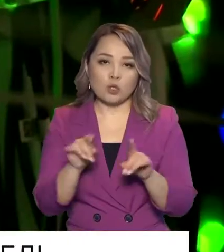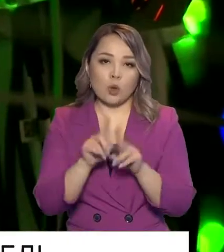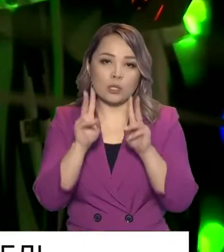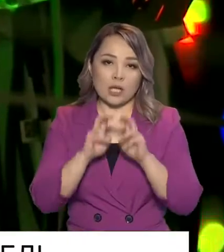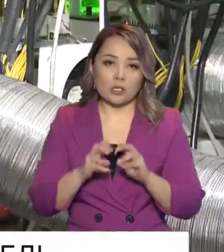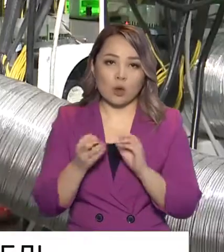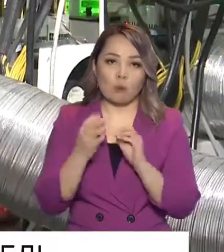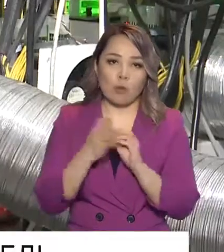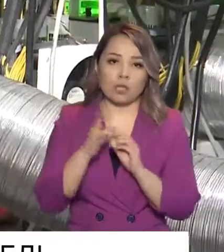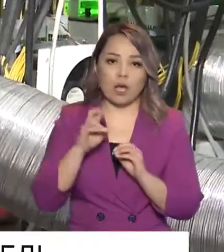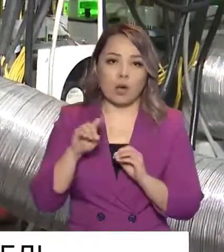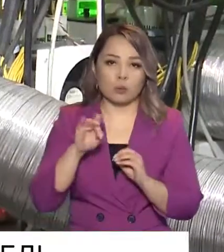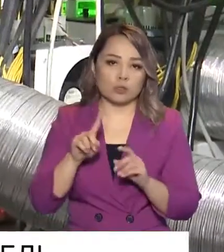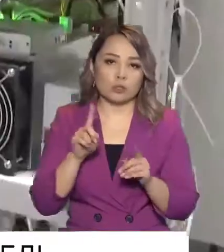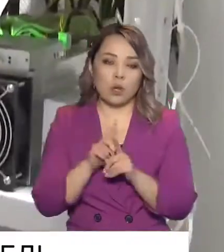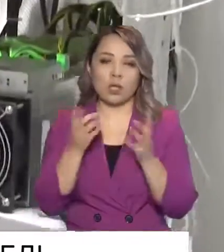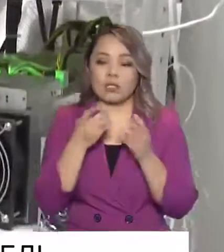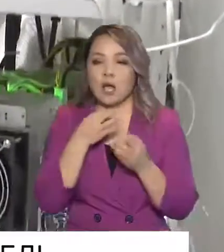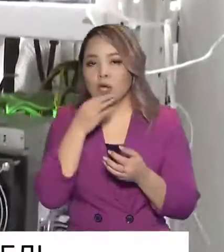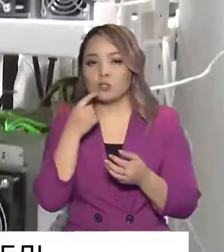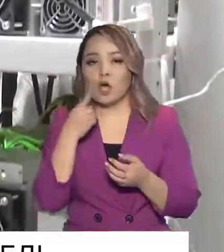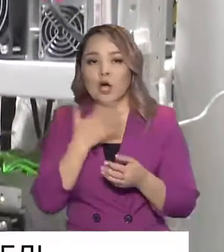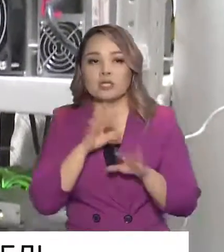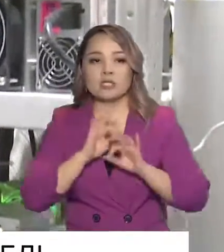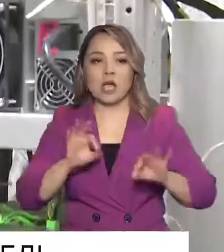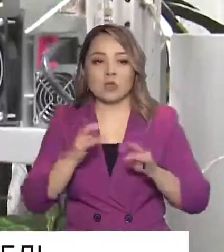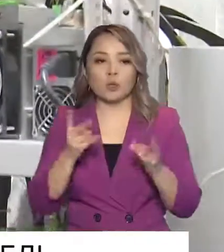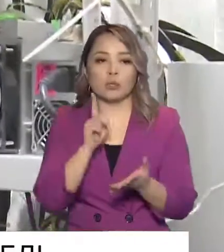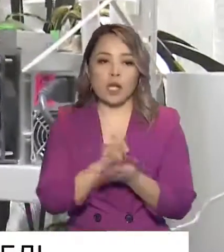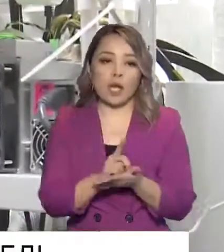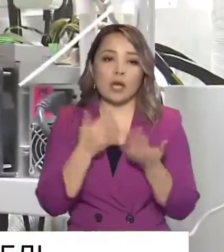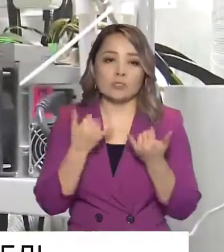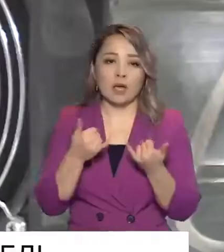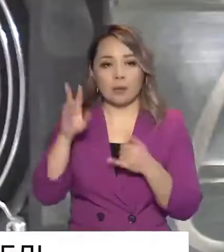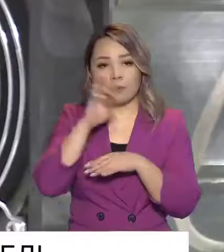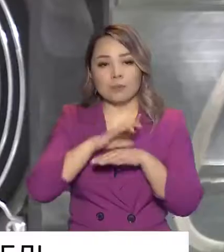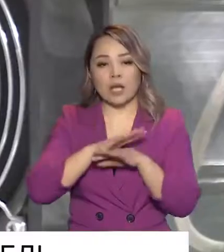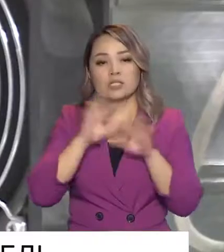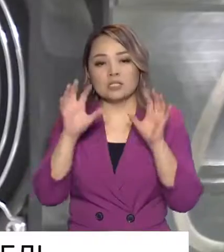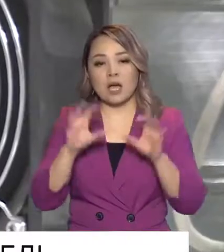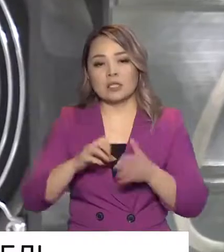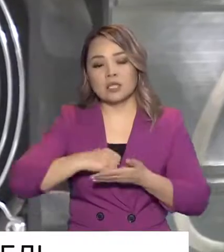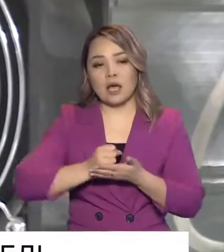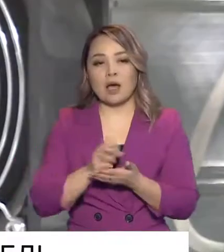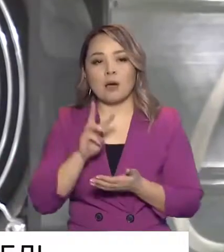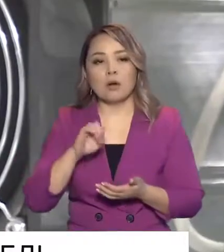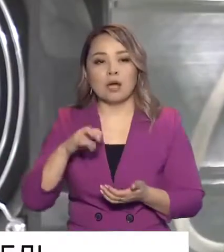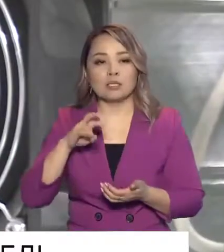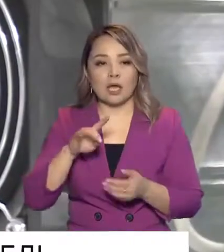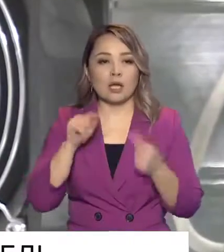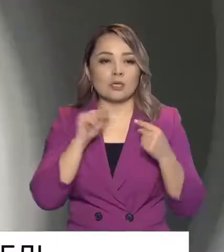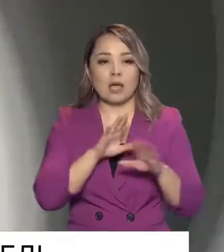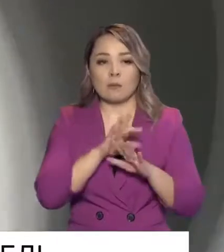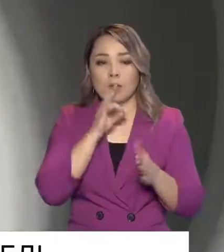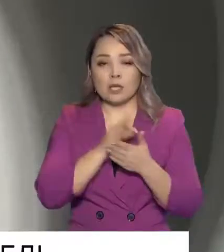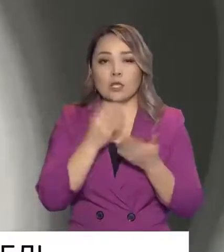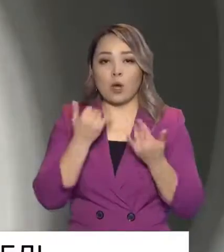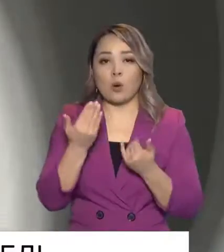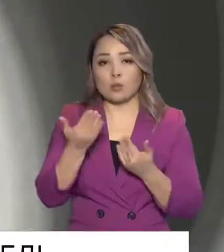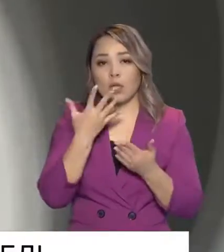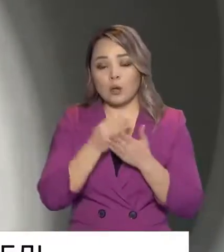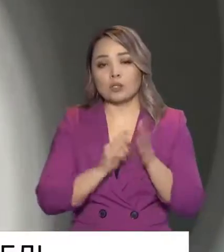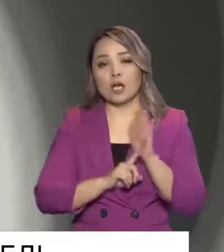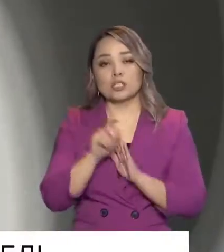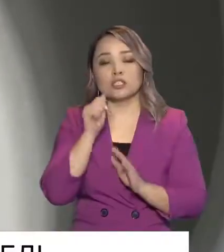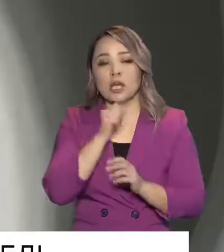тексеріп, 15 наурызға дейін есеп беру керек. Президенттің айтуынша, мемлекет заңды жұмыс істейтін майнерлерге қарсы емес, алайда оларды